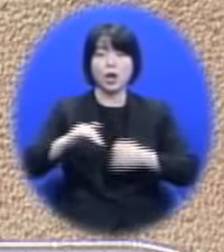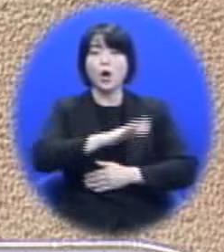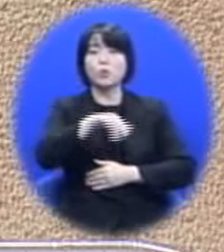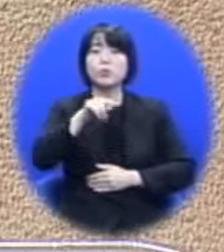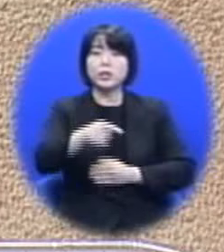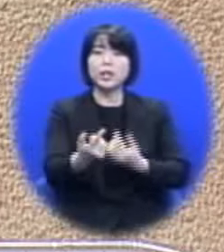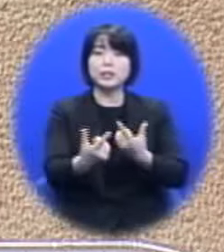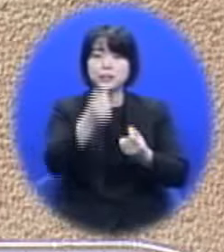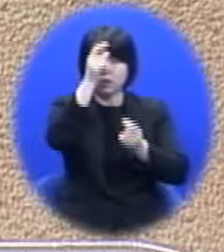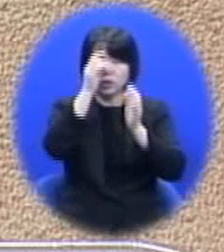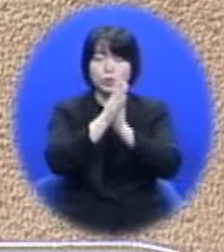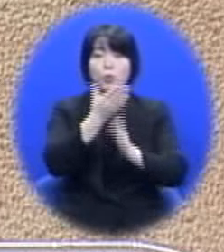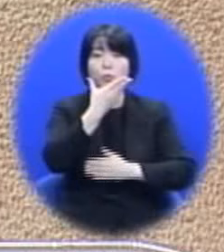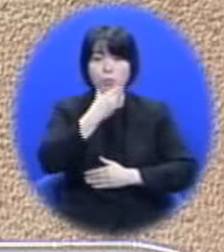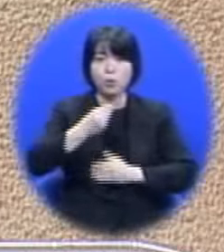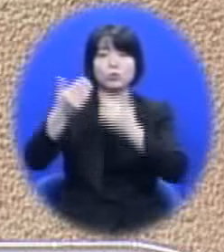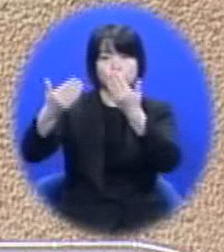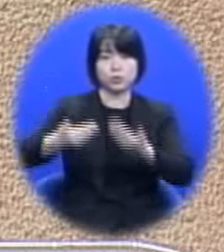복을 주셨어요.